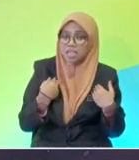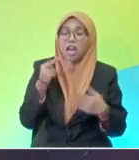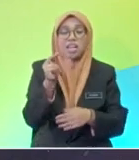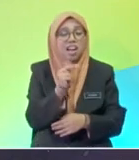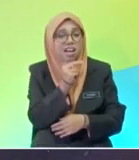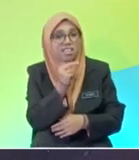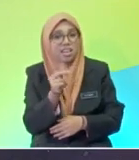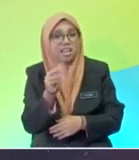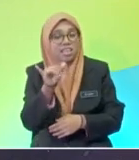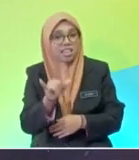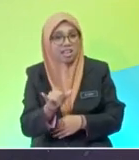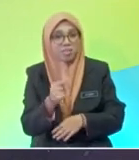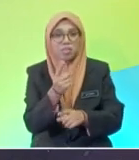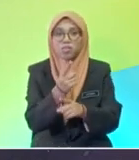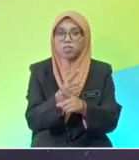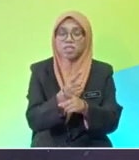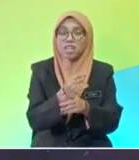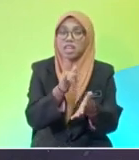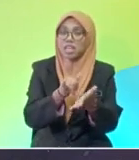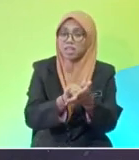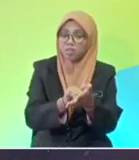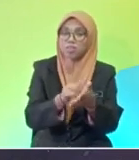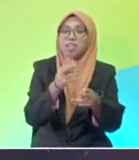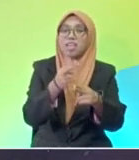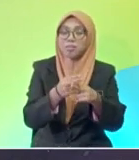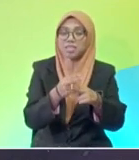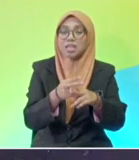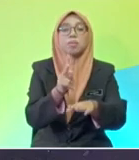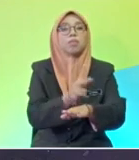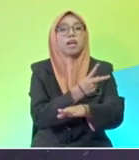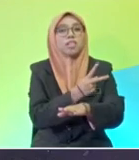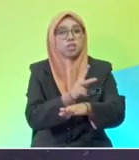Yang betul itu namanya berpantun